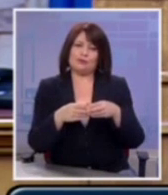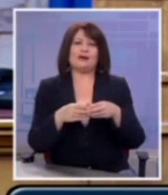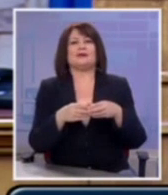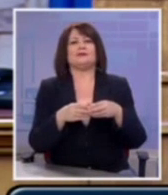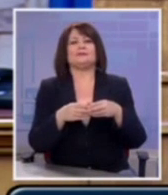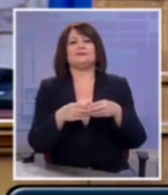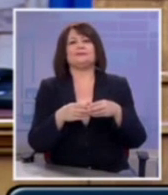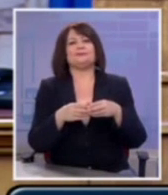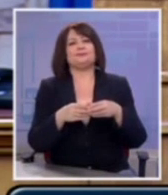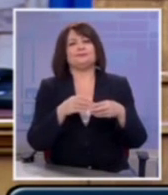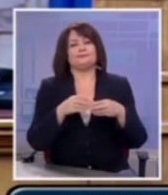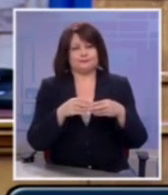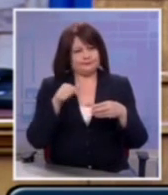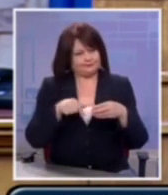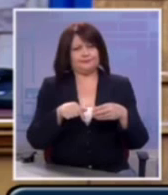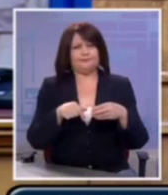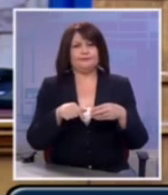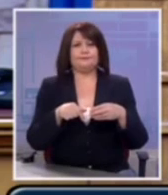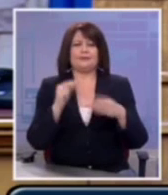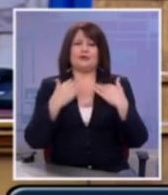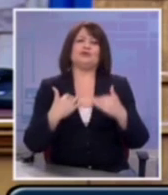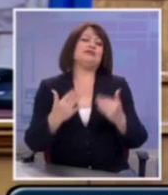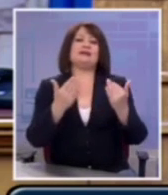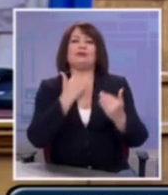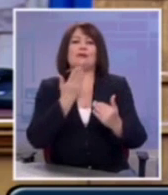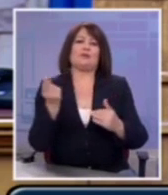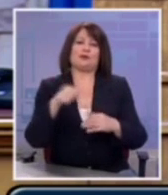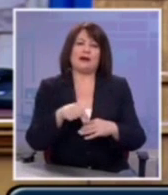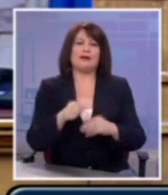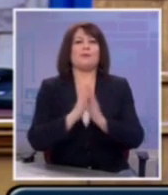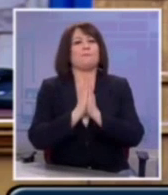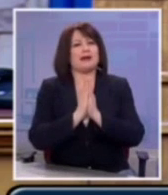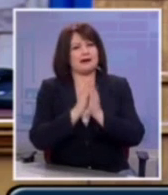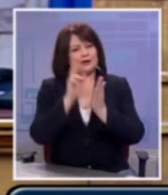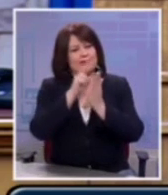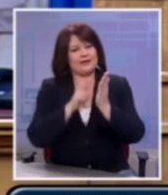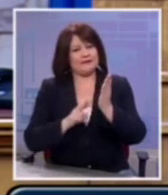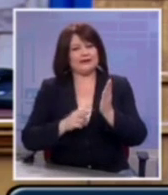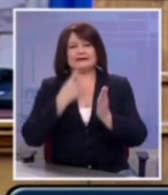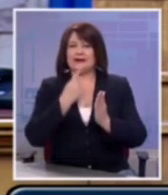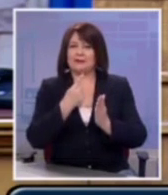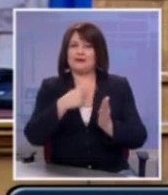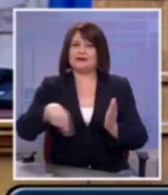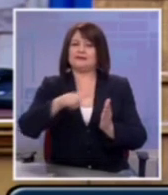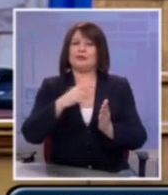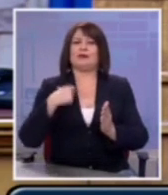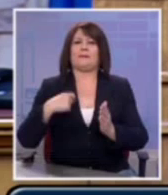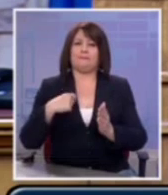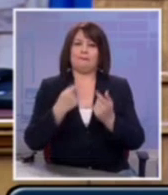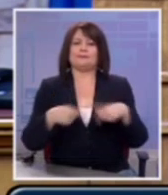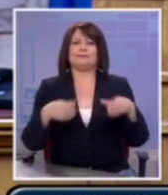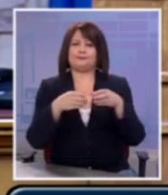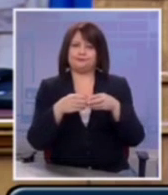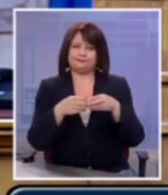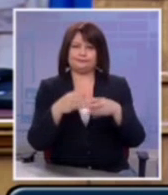συνεδρίαση της Επιτροπής Αλήθειας Δημοσίου Χρέους της Βουλής των Ελλήνων. Παρακαλώ να διαβιβάσετε στα μέλη της Επιτροπής